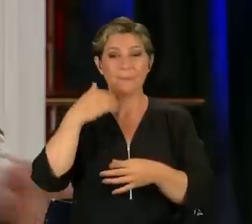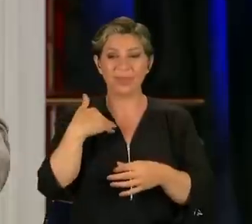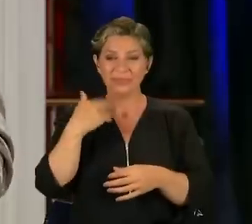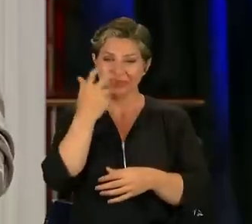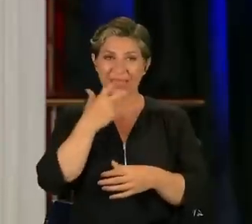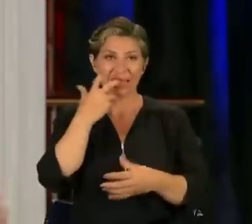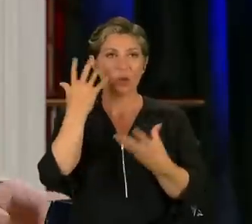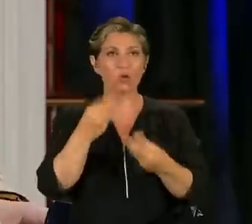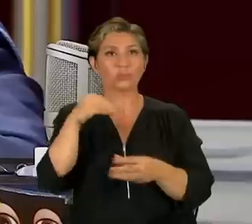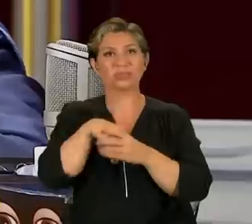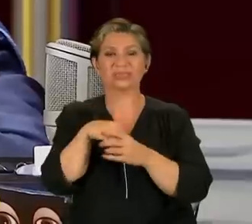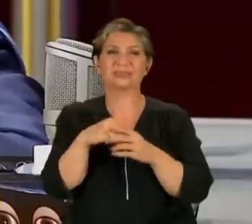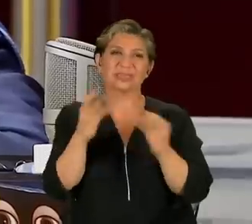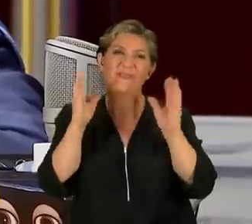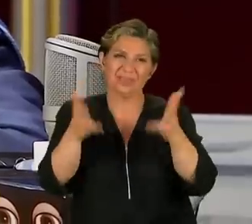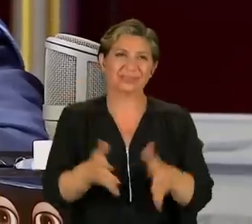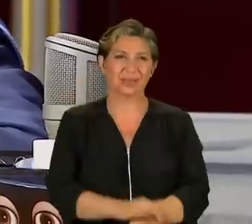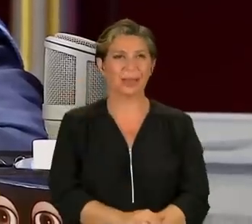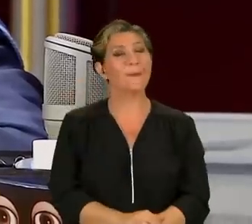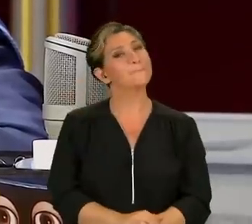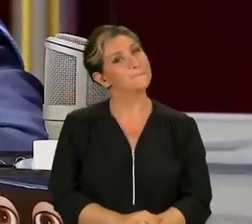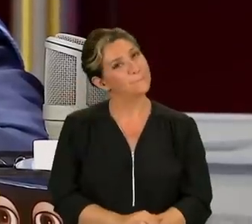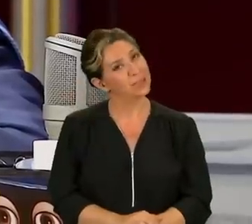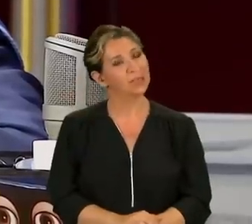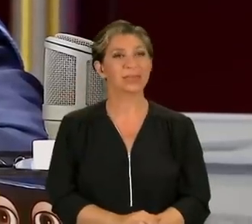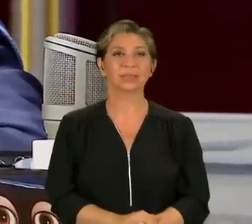sahnede olduğum için daha çok. Peki.